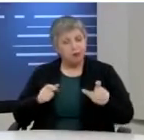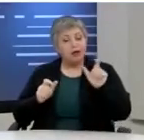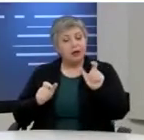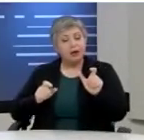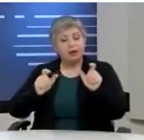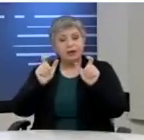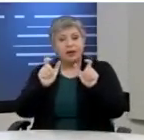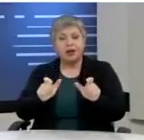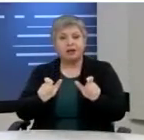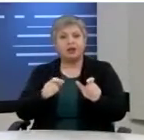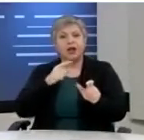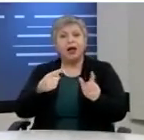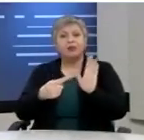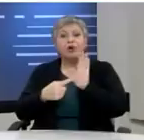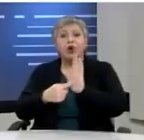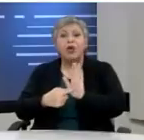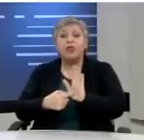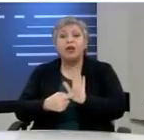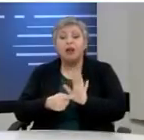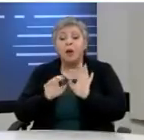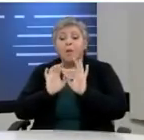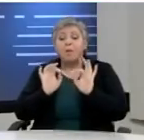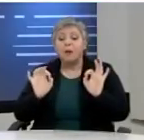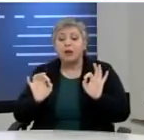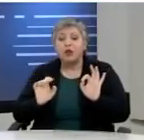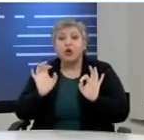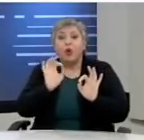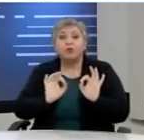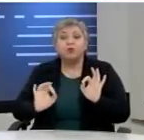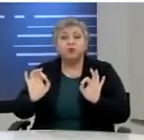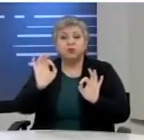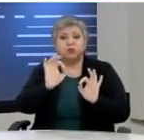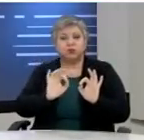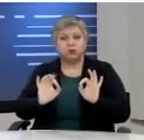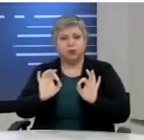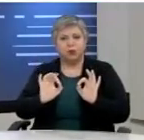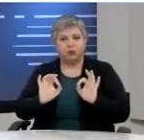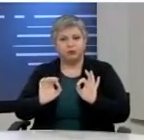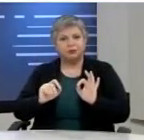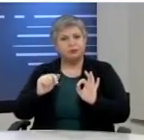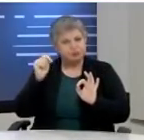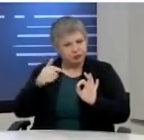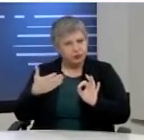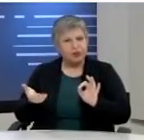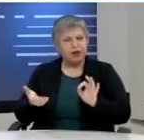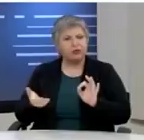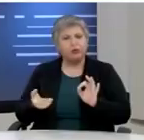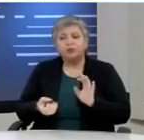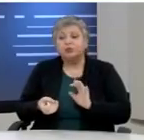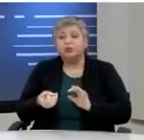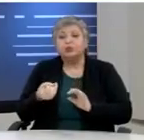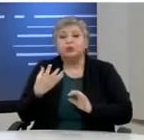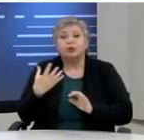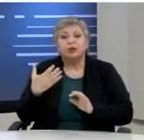αυτή τη γεωγραφική πραγματικότητα. Ποια γεωγραφική πραγματικότητα? Ότι στη σύγχρονη περιοχή, γεωγραφική περιοχή